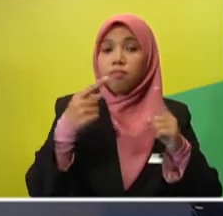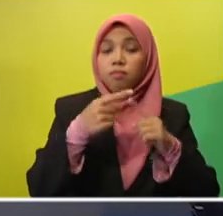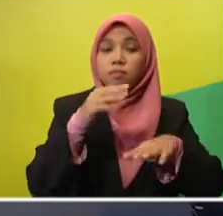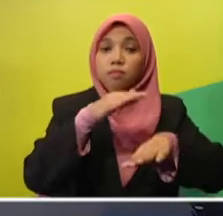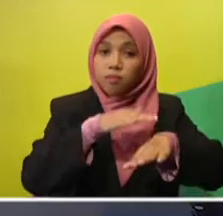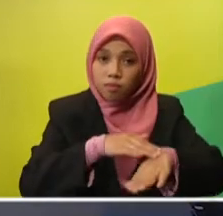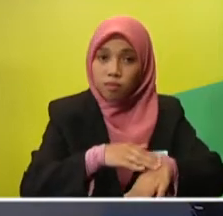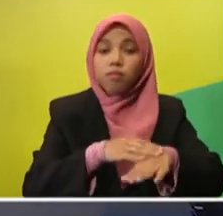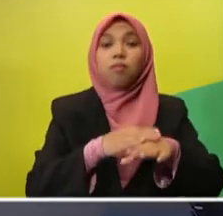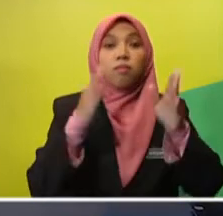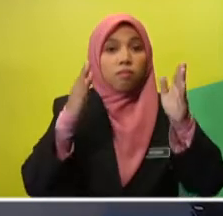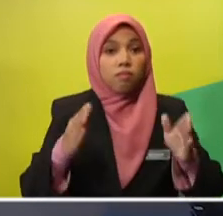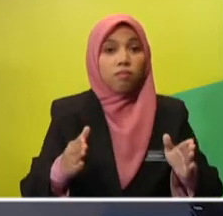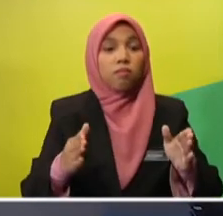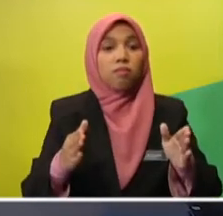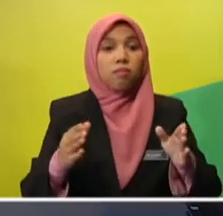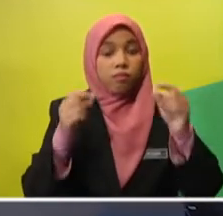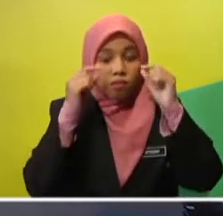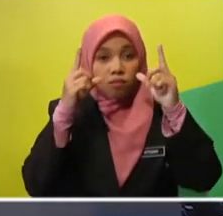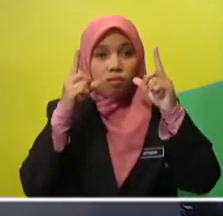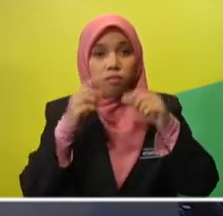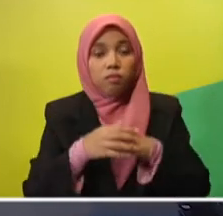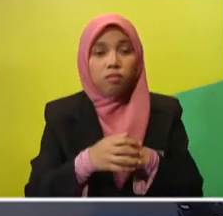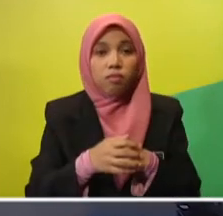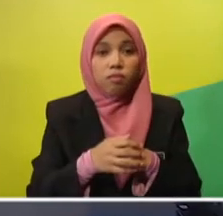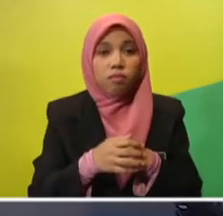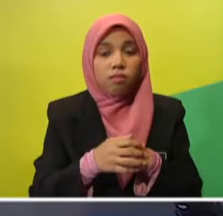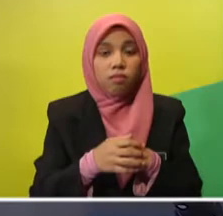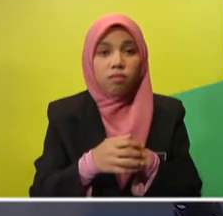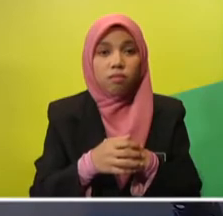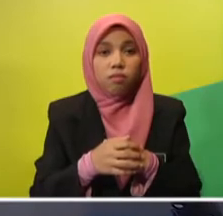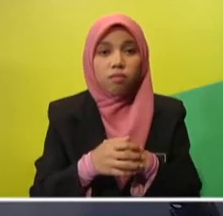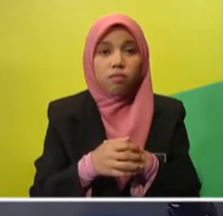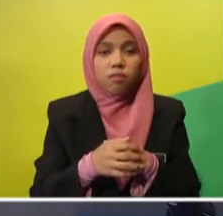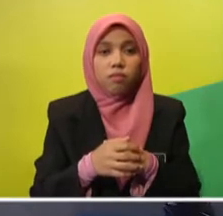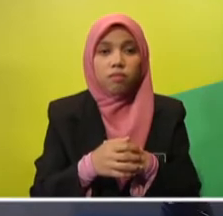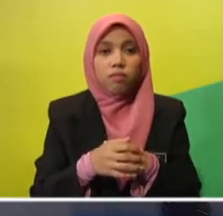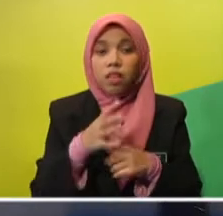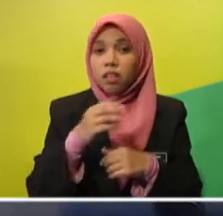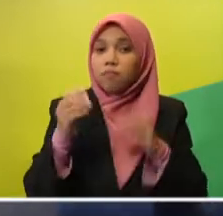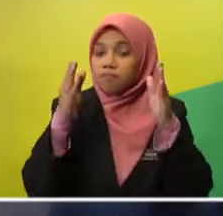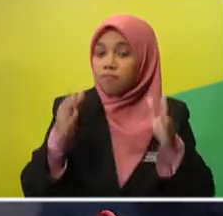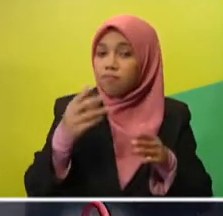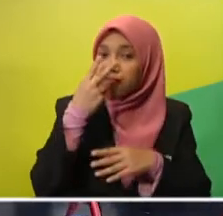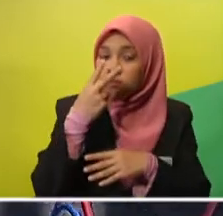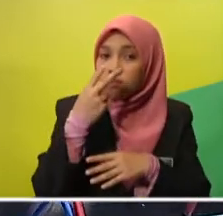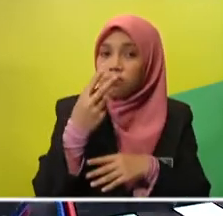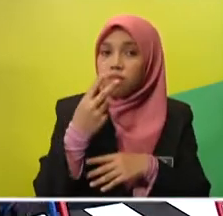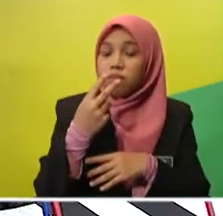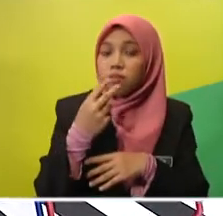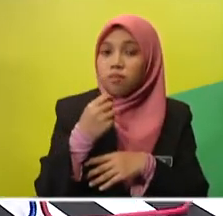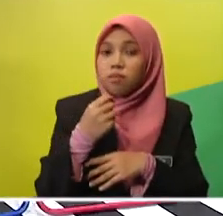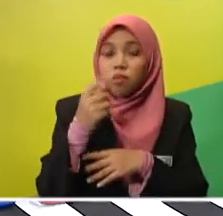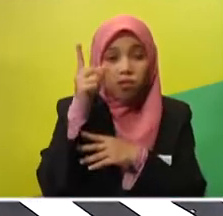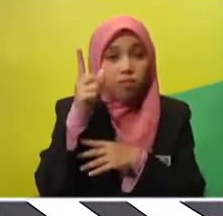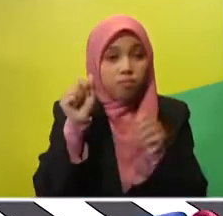sentuh, pemandu celik akan beritahu kita akan bergerak. Dan klien akan berada setengah langkah di belakang